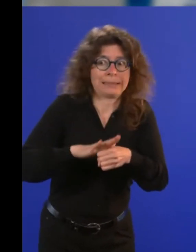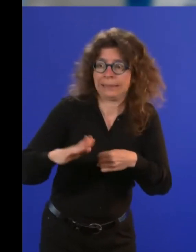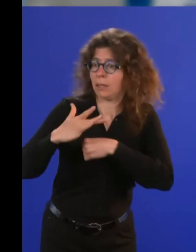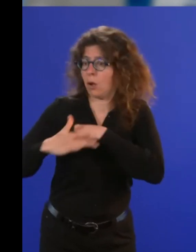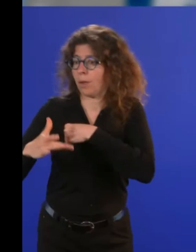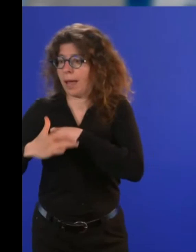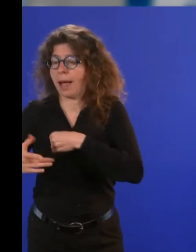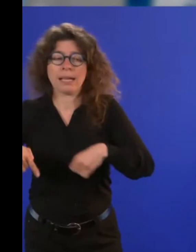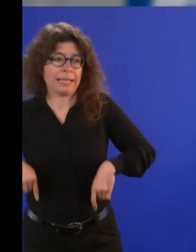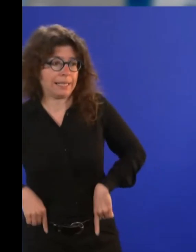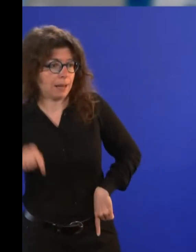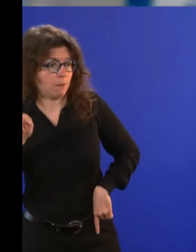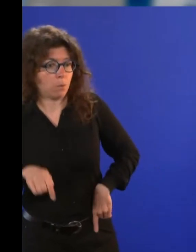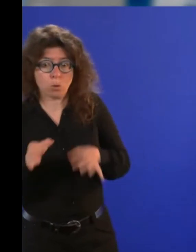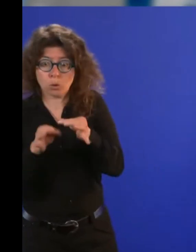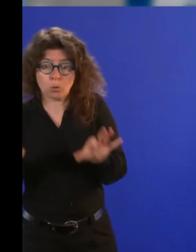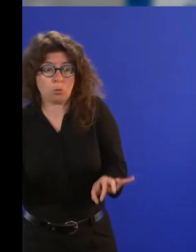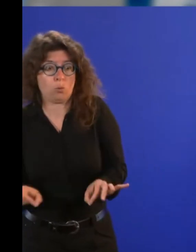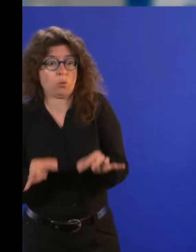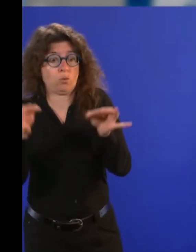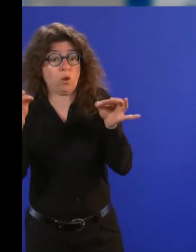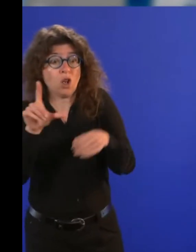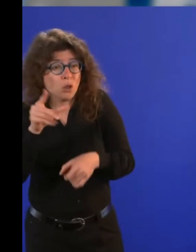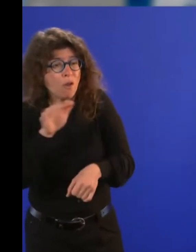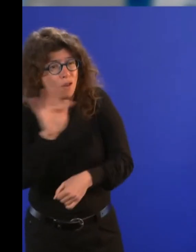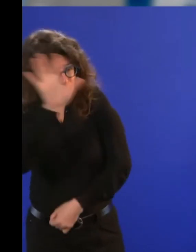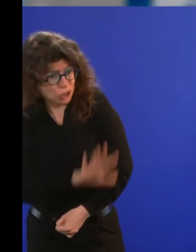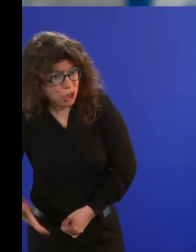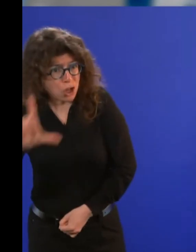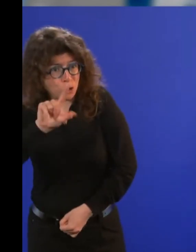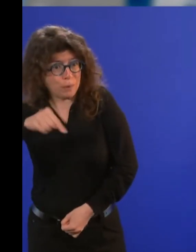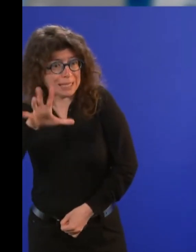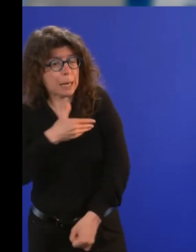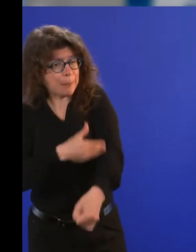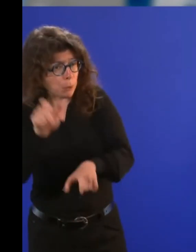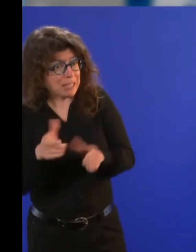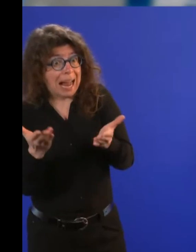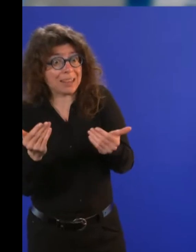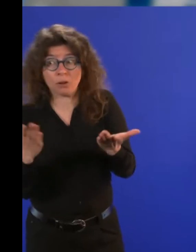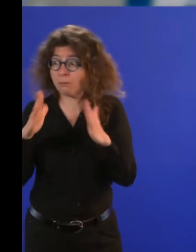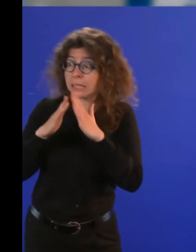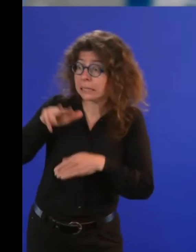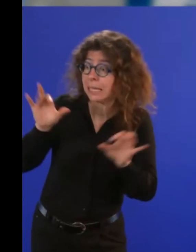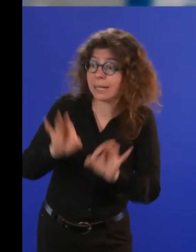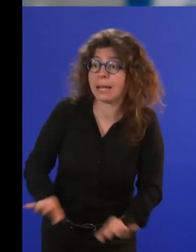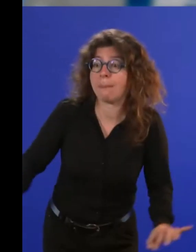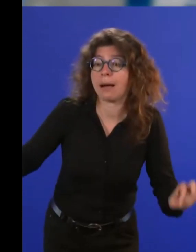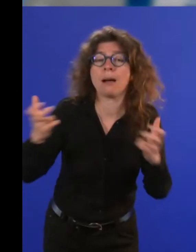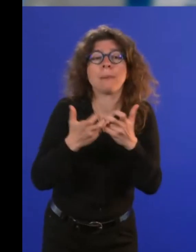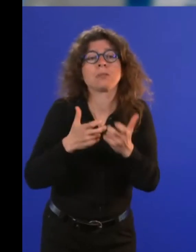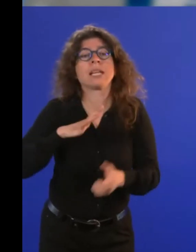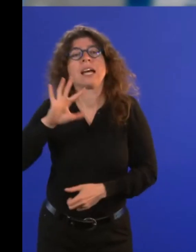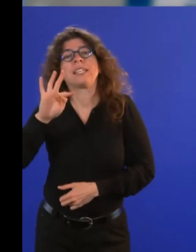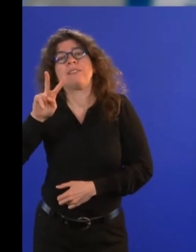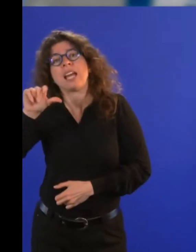solutions pour répondre aux 2,5 millions de demandes en attente en France. Il en existe par exemple la TVA à 5,5 sur les produits de logements